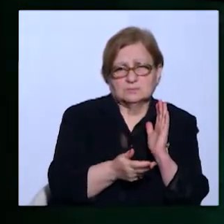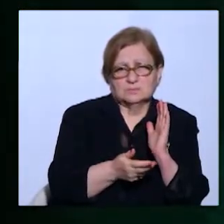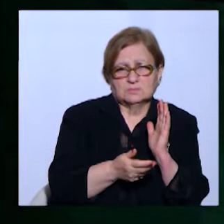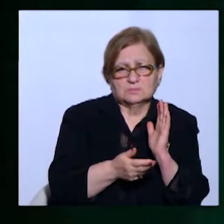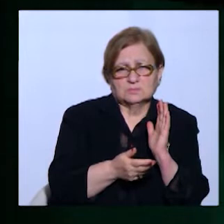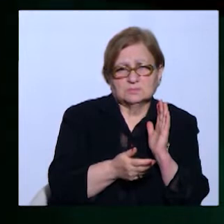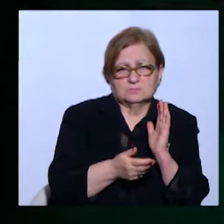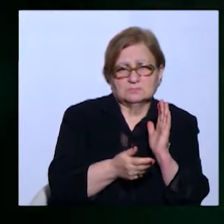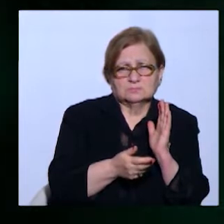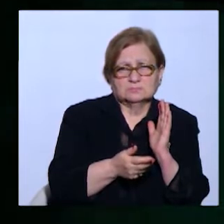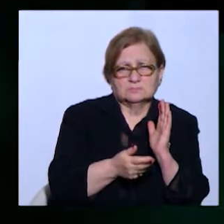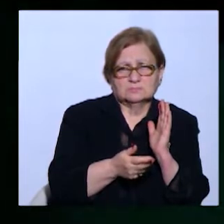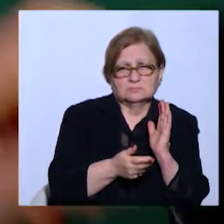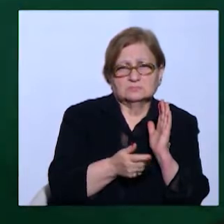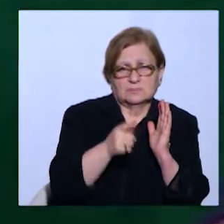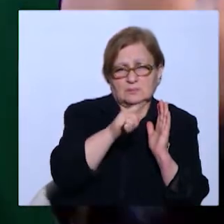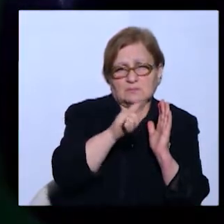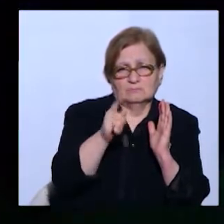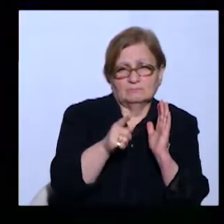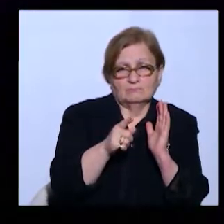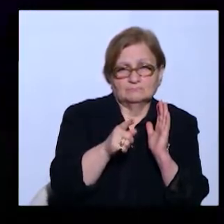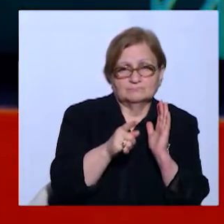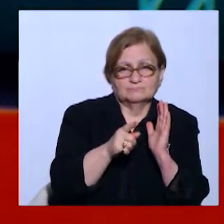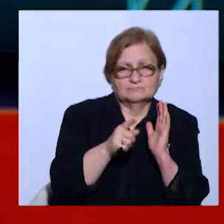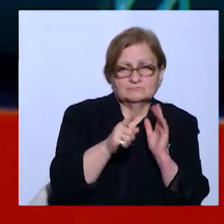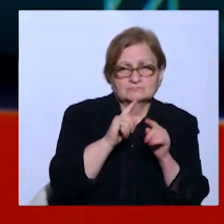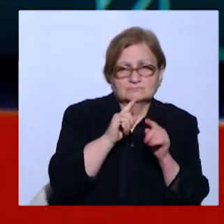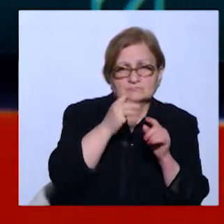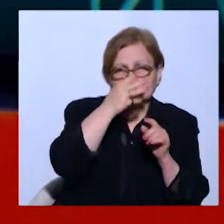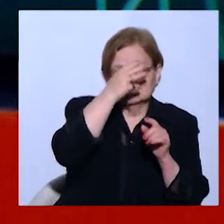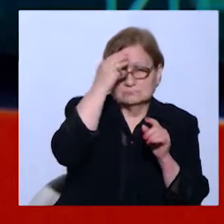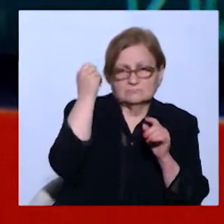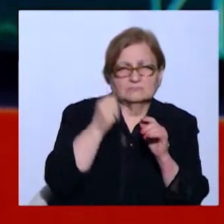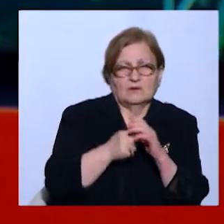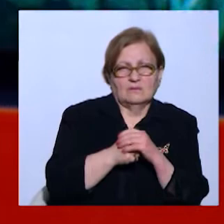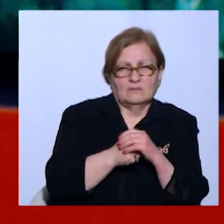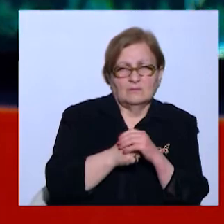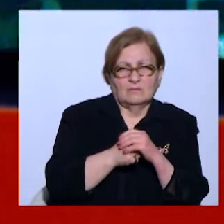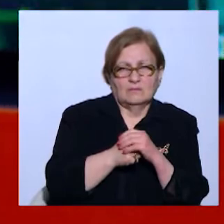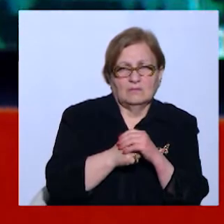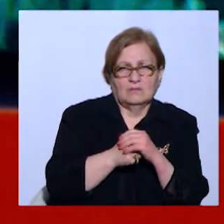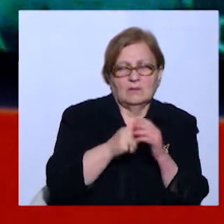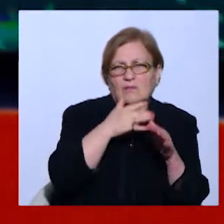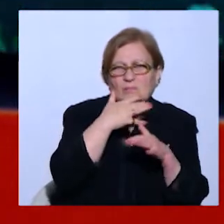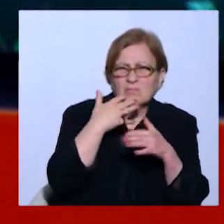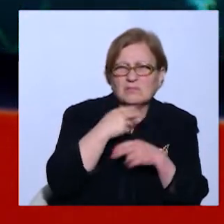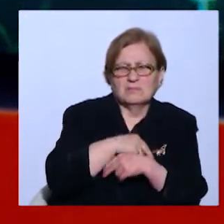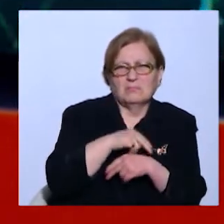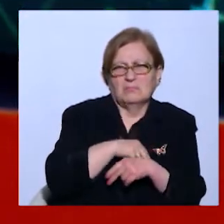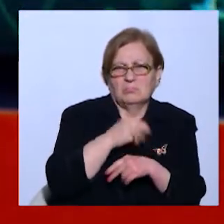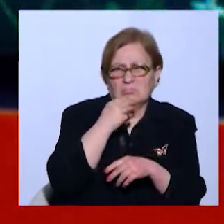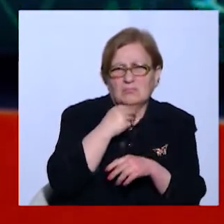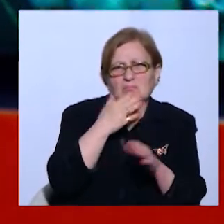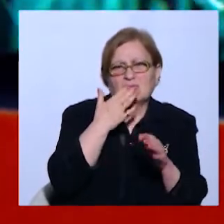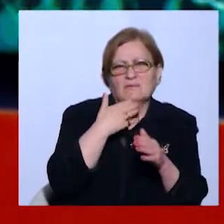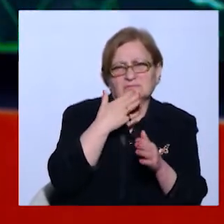და კაცენ ერთი გამრავლებული 6-ზე. უმალ გავიწყდება ხოლმე რიცხვის გამრავლება. ამის რა ბევრი რატო ვიფიქრო? ამის